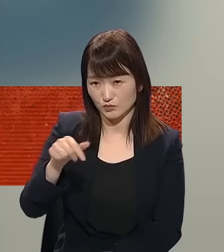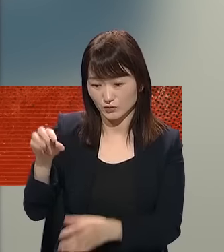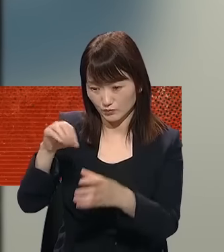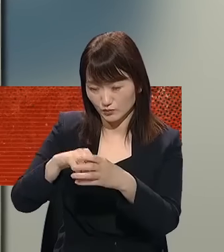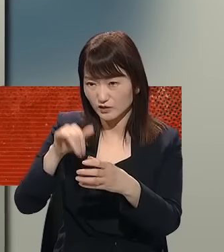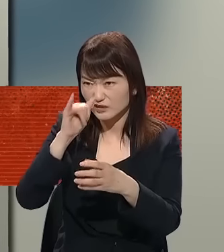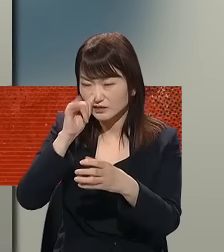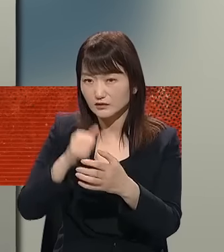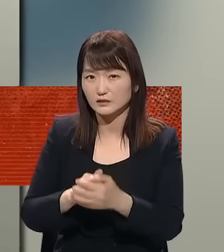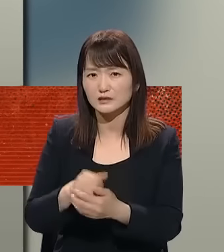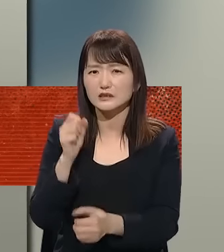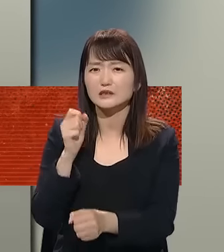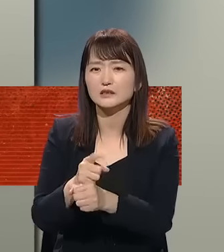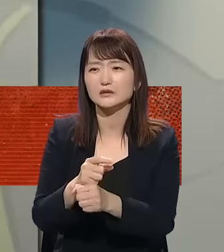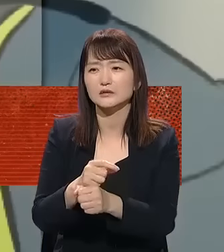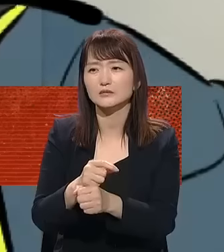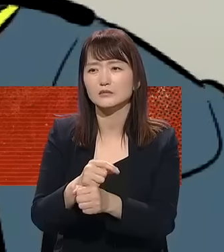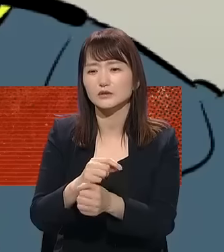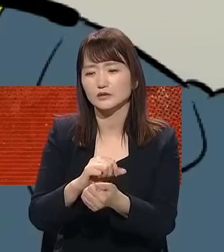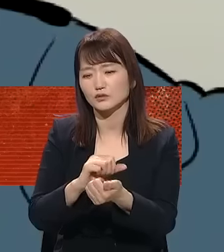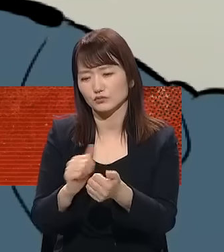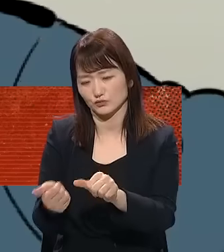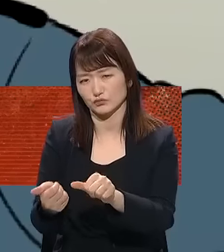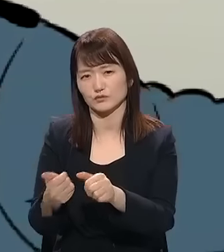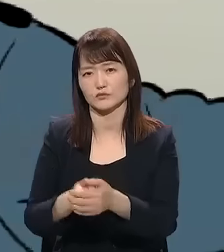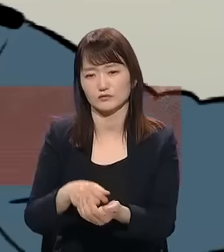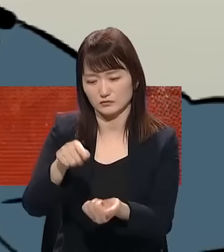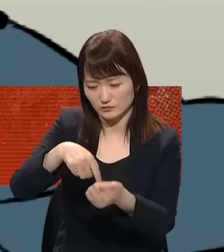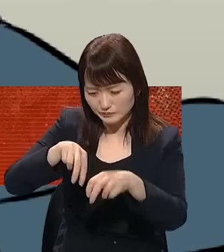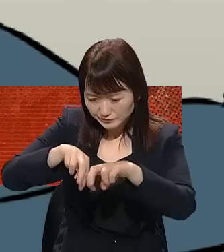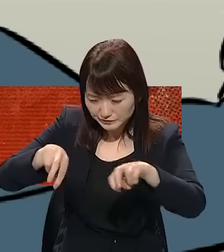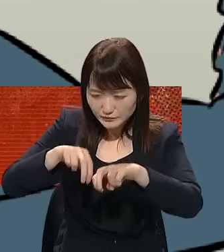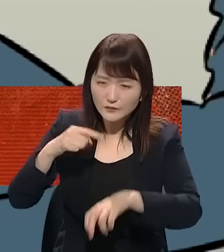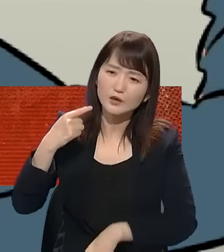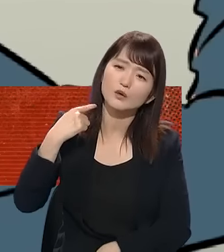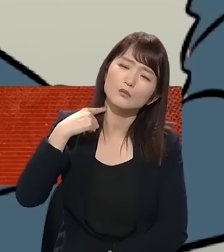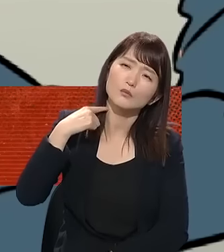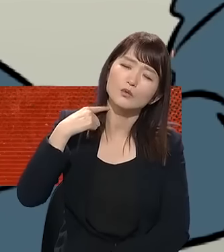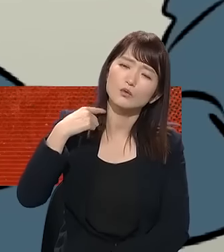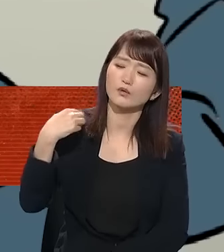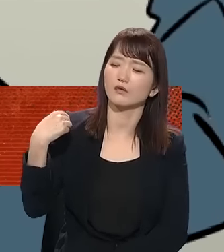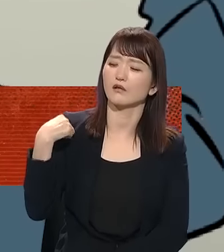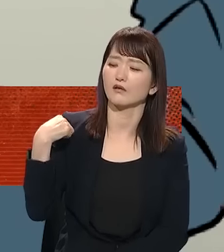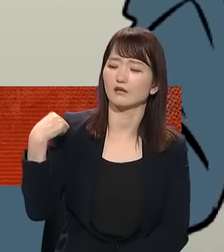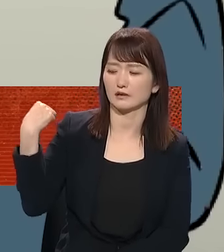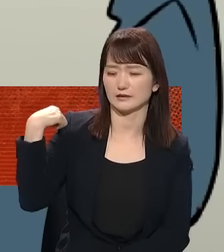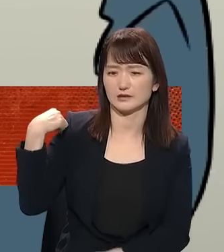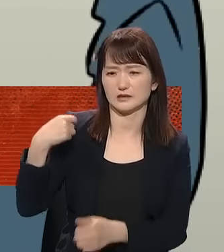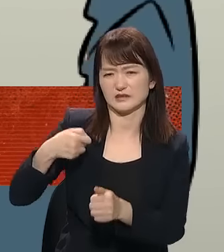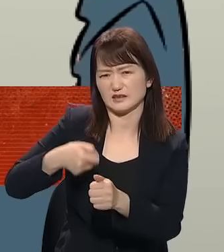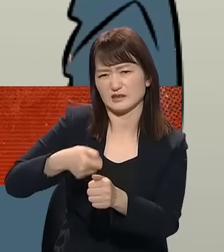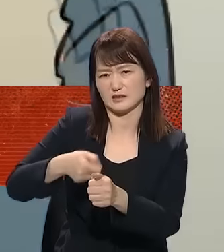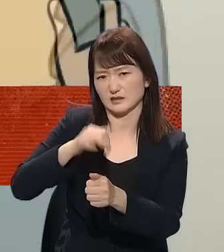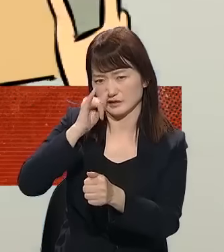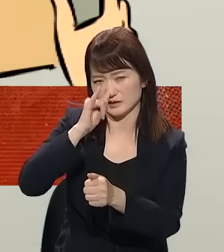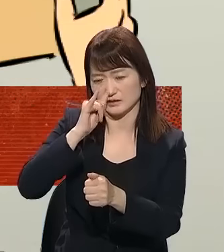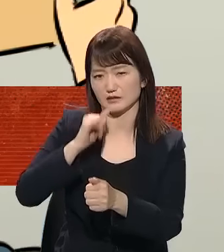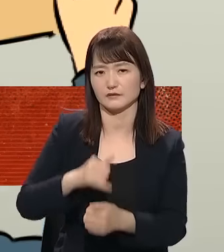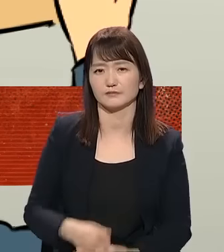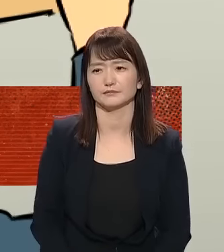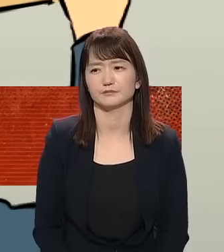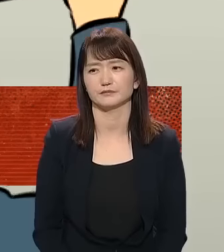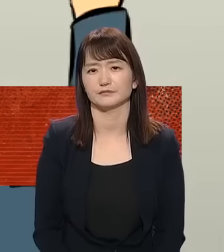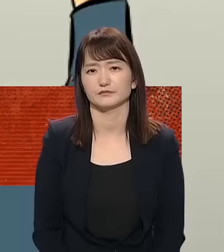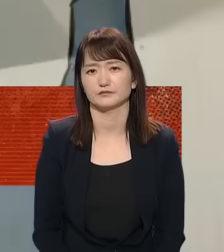이미 미라 상태였고요 부검을 해 본 결과 목 어깨 등 이런 쪽에 흉기로 찔린 상처가 있었습니다